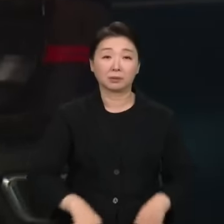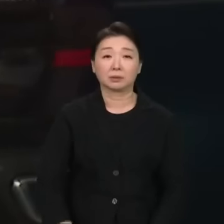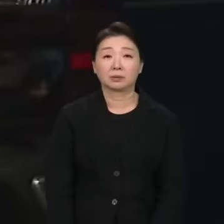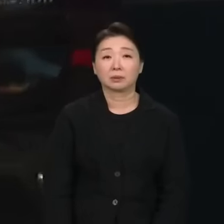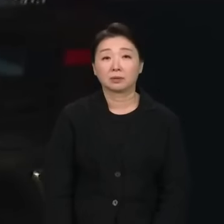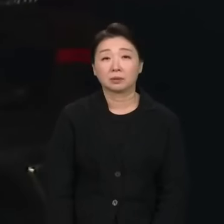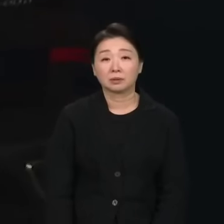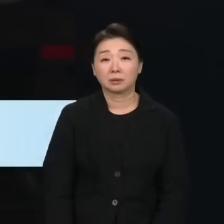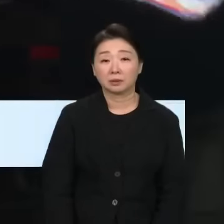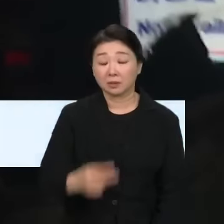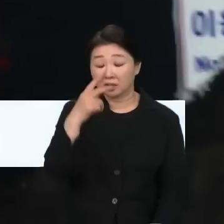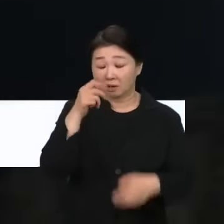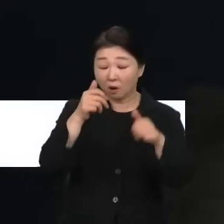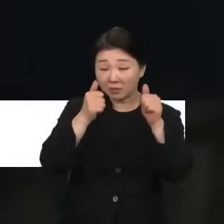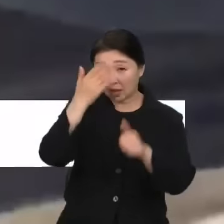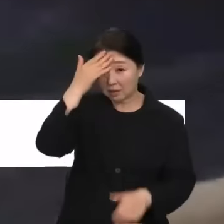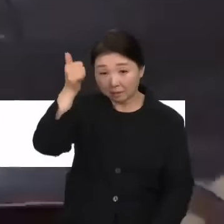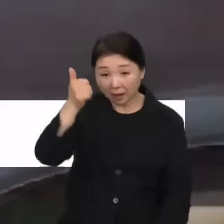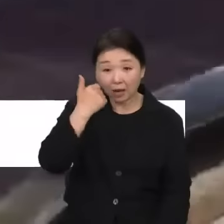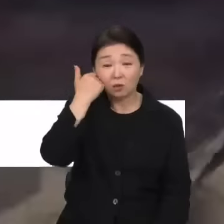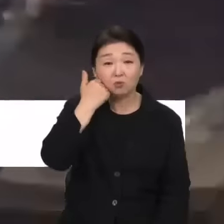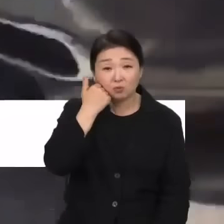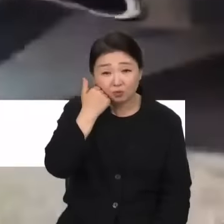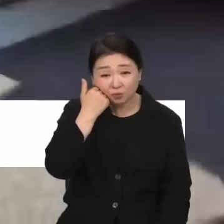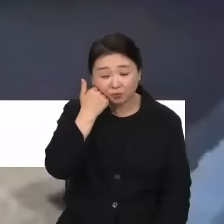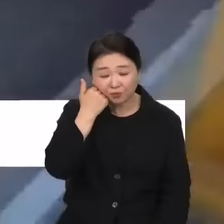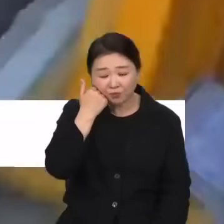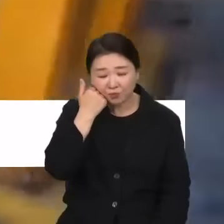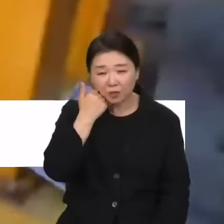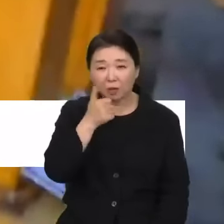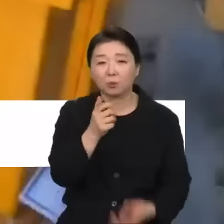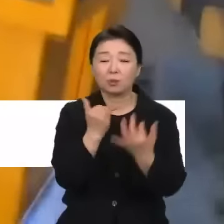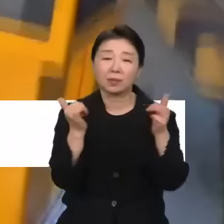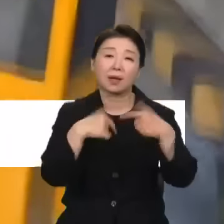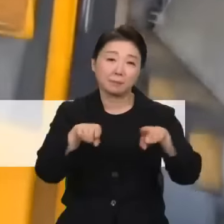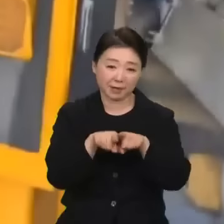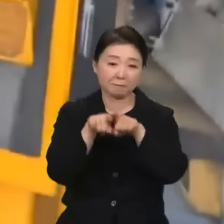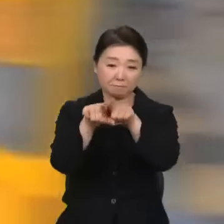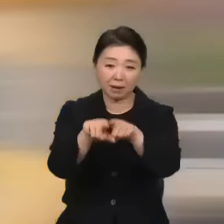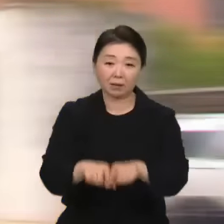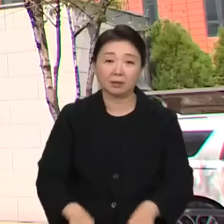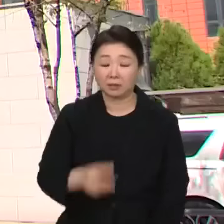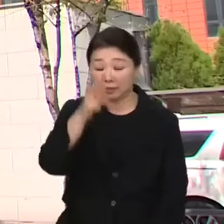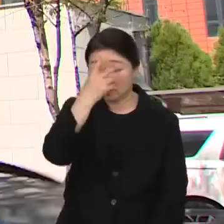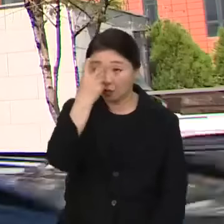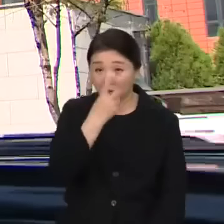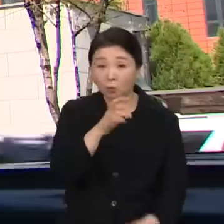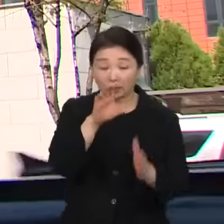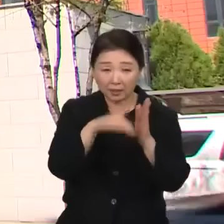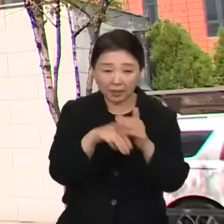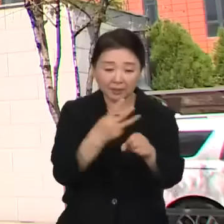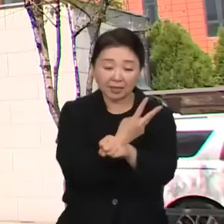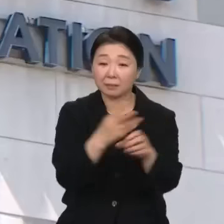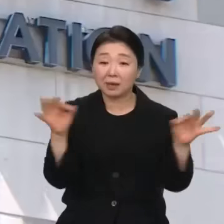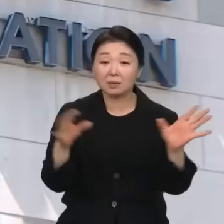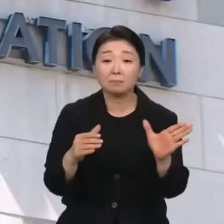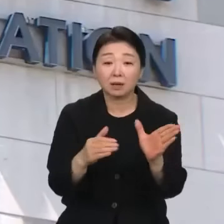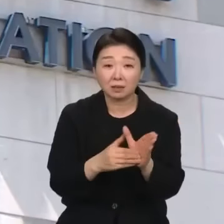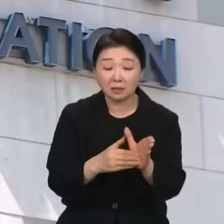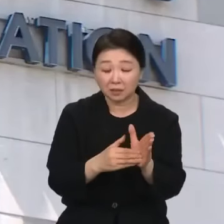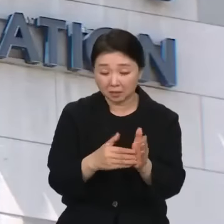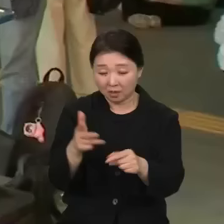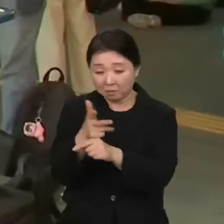한때 검찰의 수장을 지낸 막강한 전관 변호사와 함께였습니다. 경찰 조사는 3시간 만에 끝났고